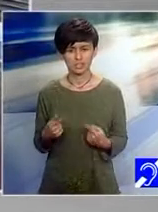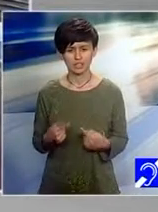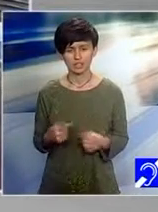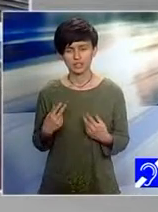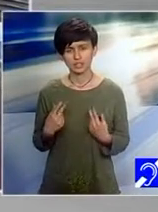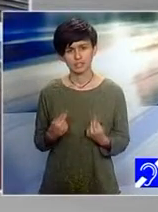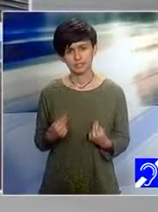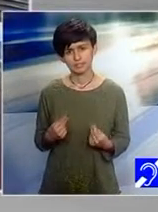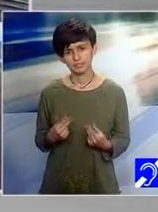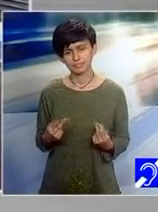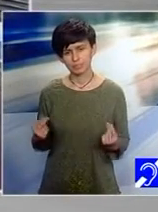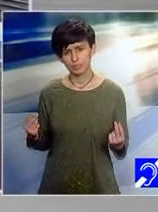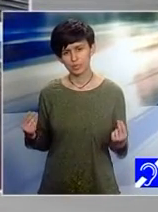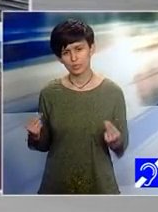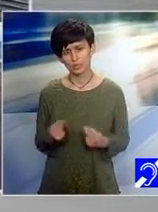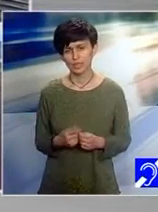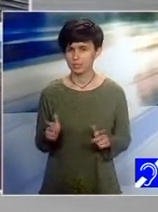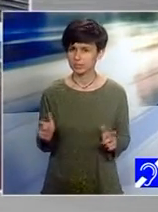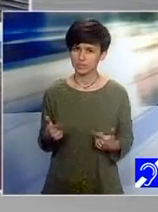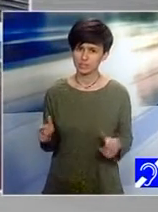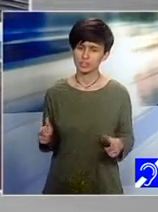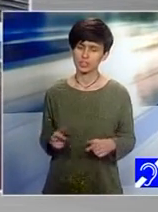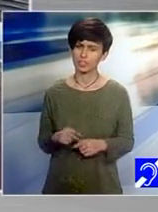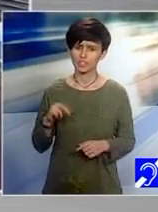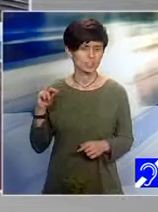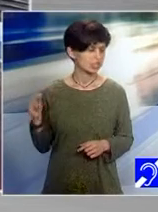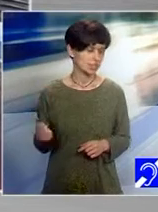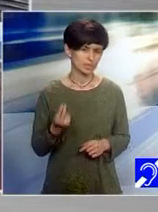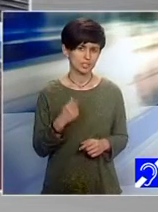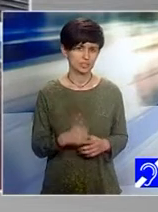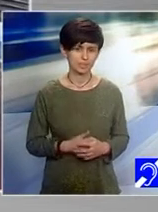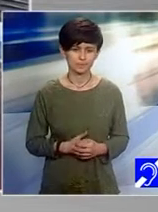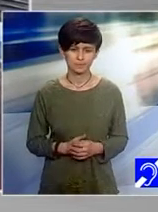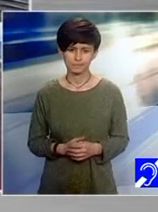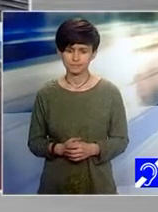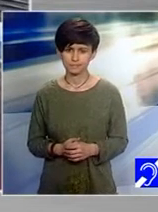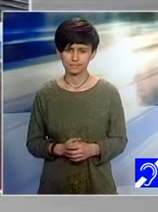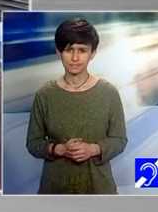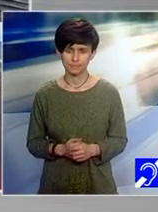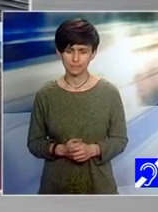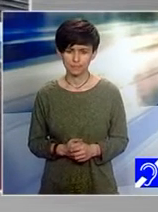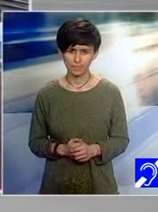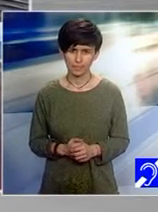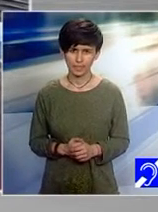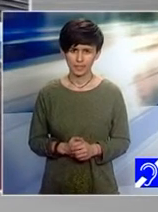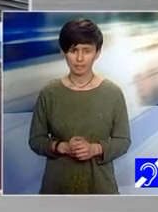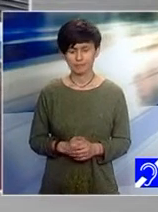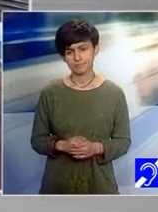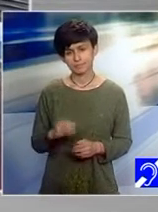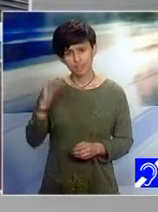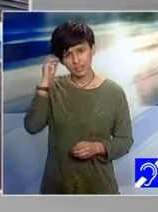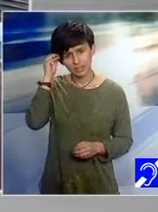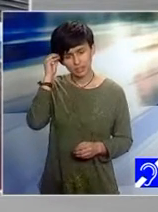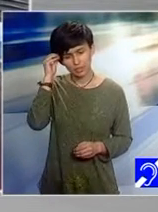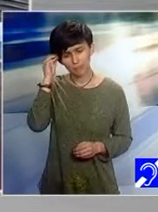nocturnă și tot ce vrei, dar a fost super. Și ca de obicei v-ați întors foarte entuziasmată, da,